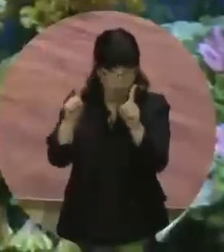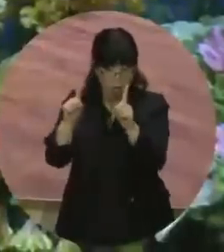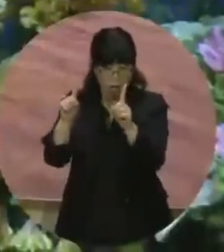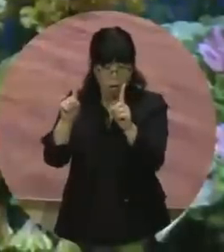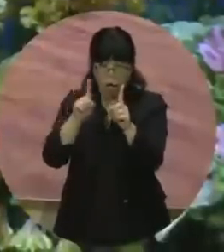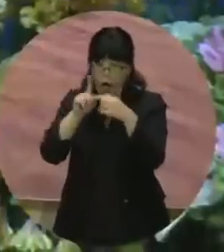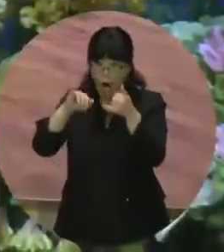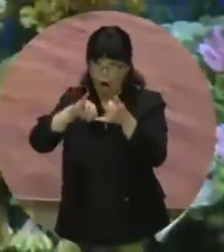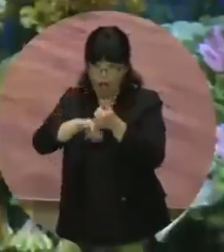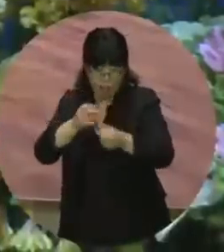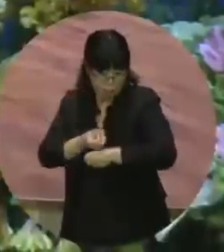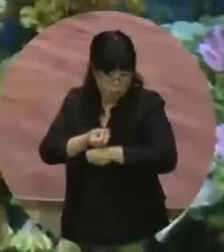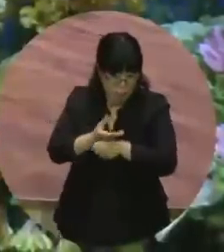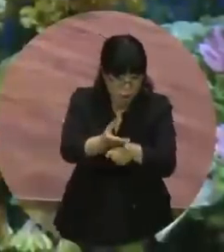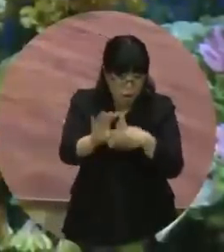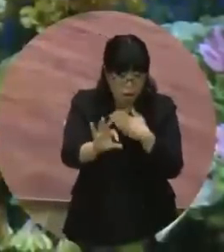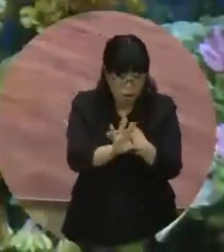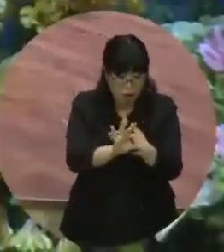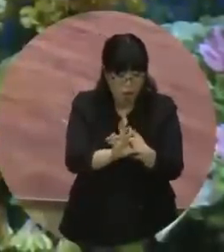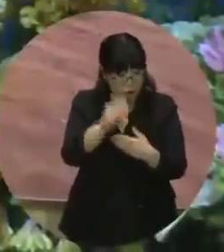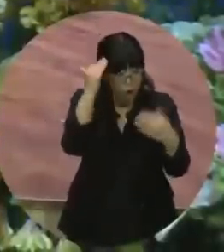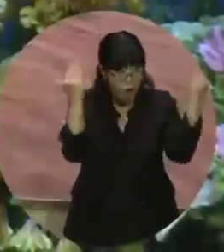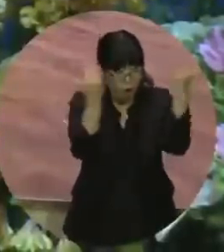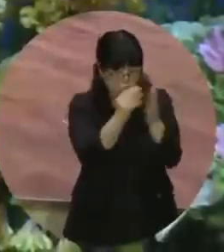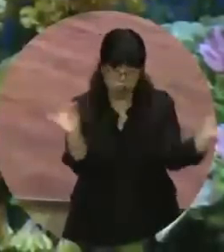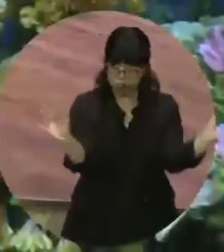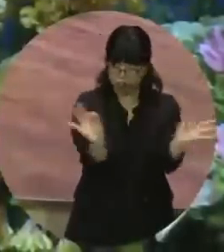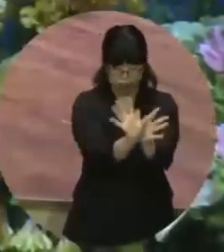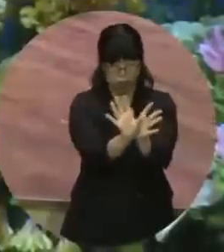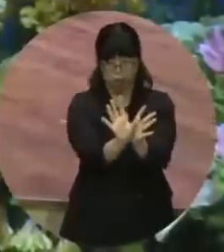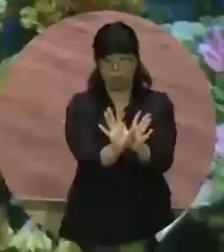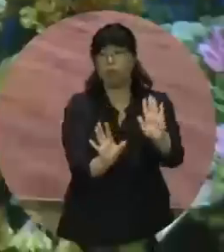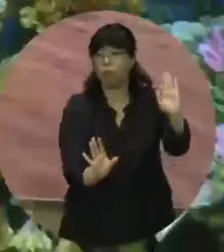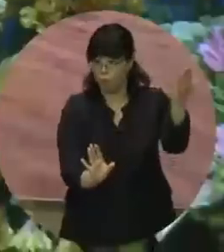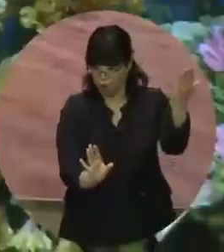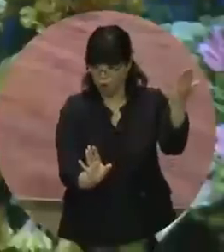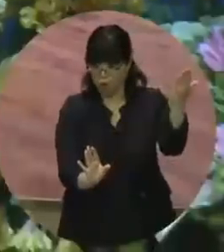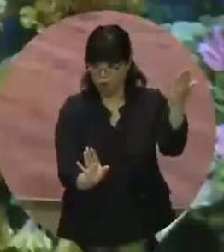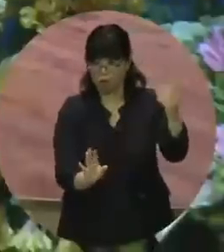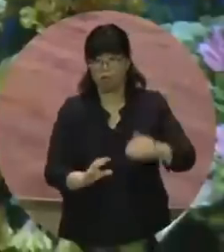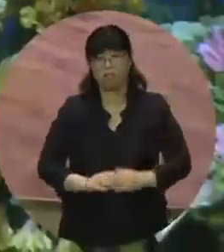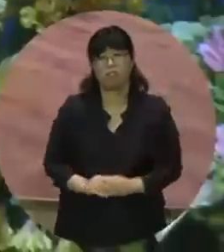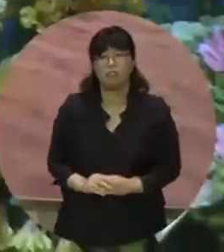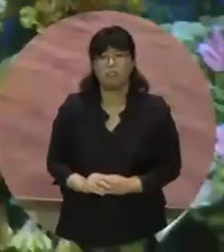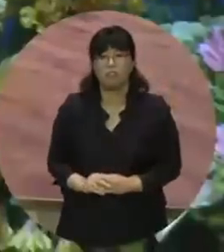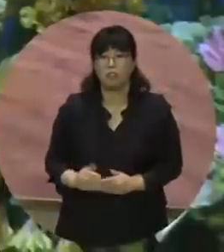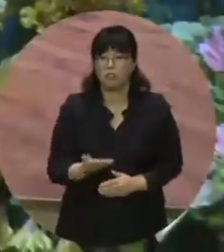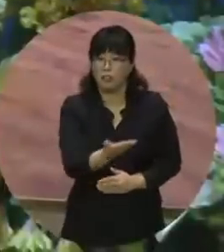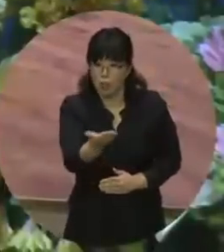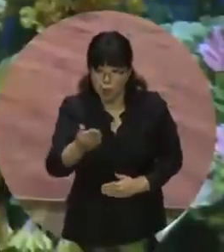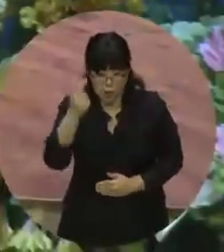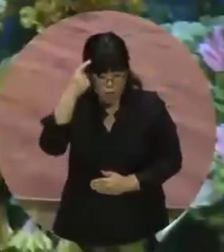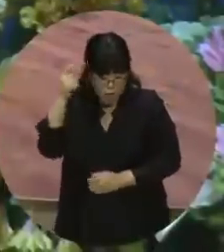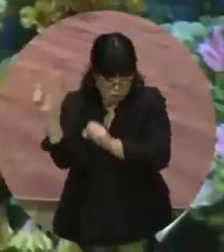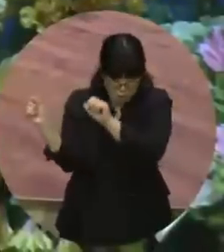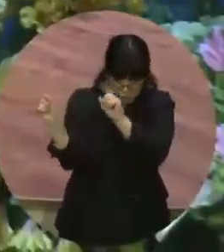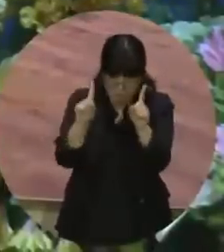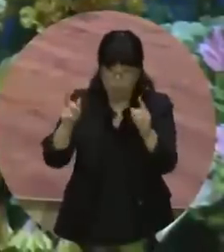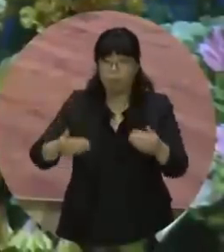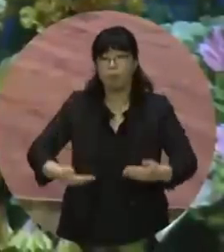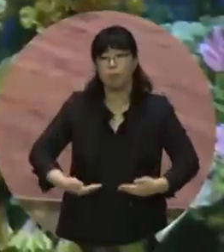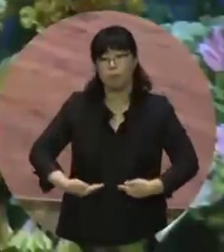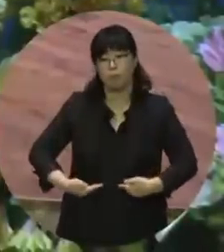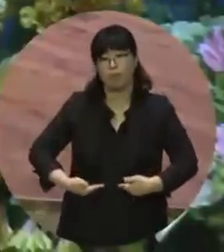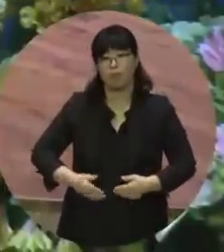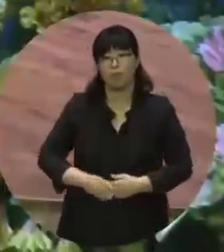나중에 고생한다니까요. 하나님 허락한 게 방법이 아니었기 때문에. 그러니까 영적으로 뭐든지 우리 교회는요